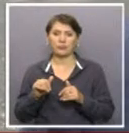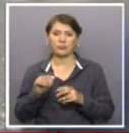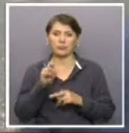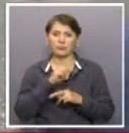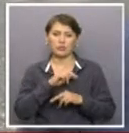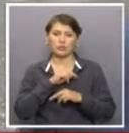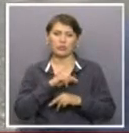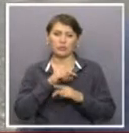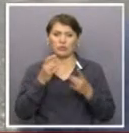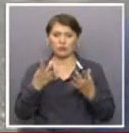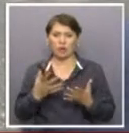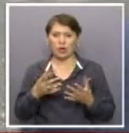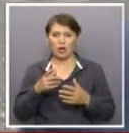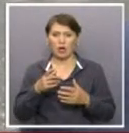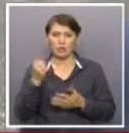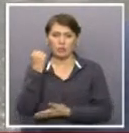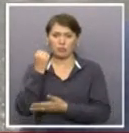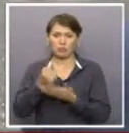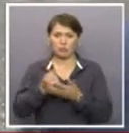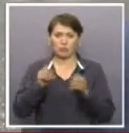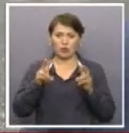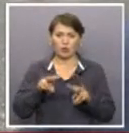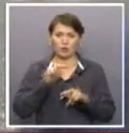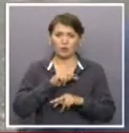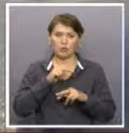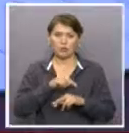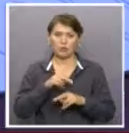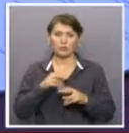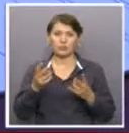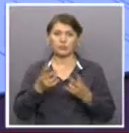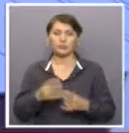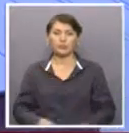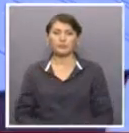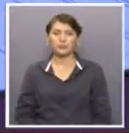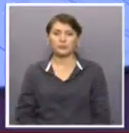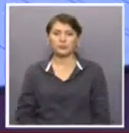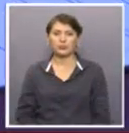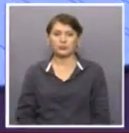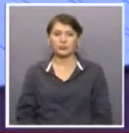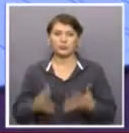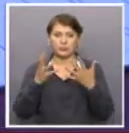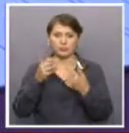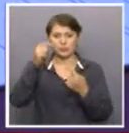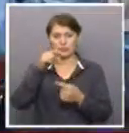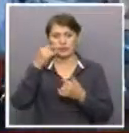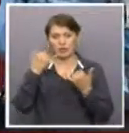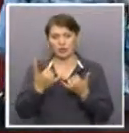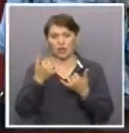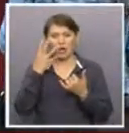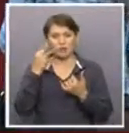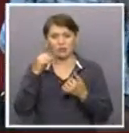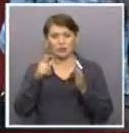рабочий вакансия дейді ғой, рабочий специальности жұмыскерлер керек. Статистикаға сәйкес, қазір